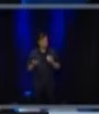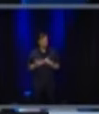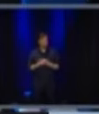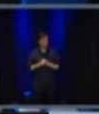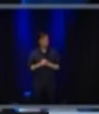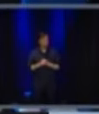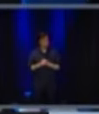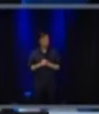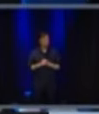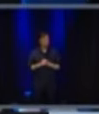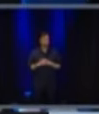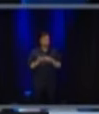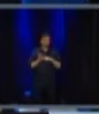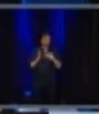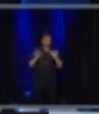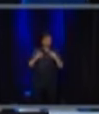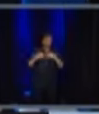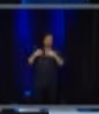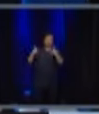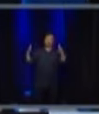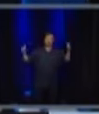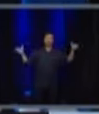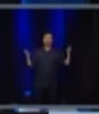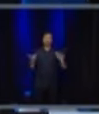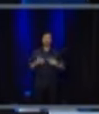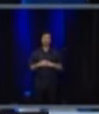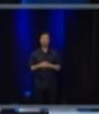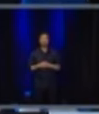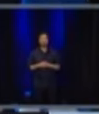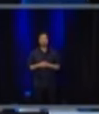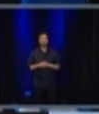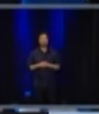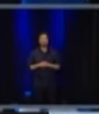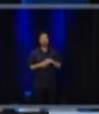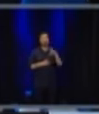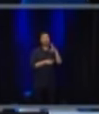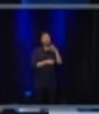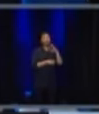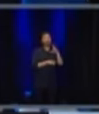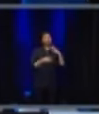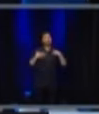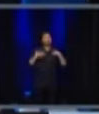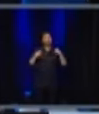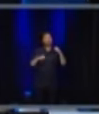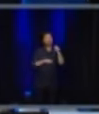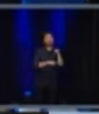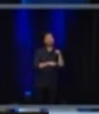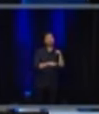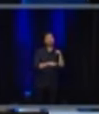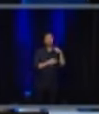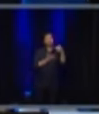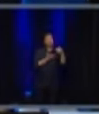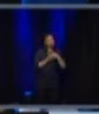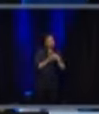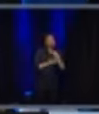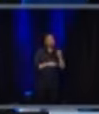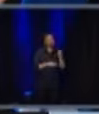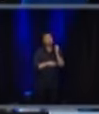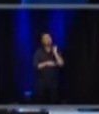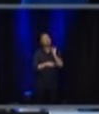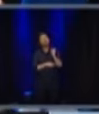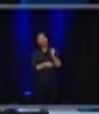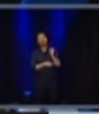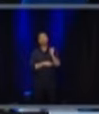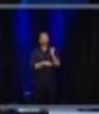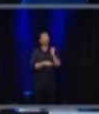que ça, c'est un gros changement. On me dit chez Clic Santé que si vous ne voulez pas de le faire par 100 rendez-vous, c'est-à-dire de prendre